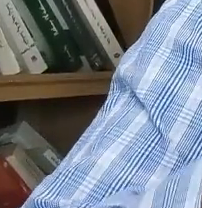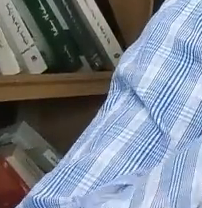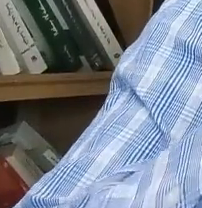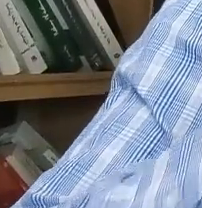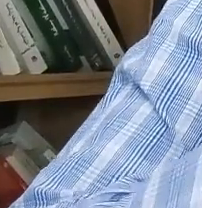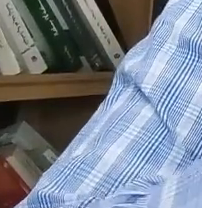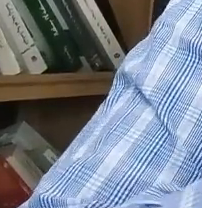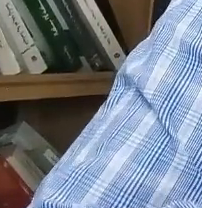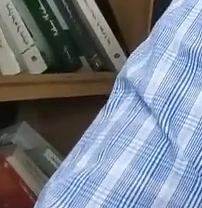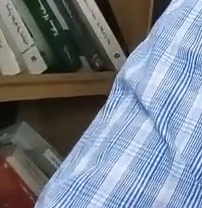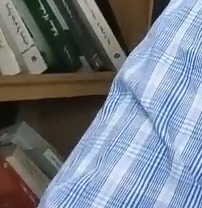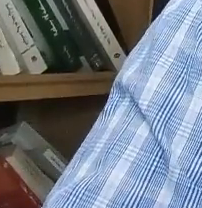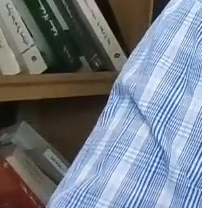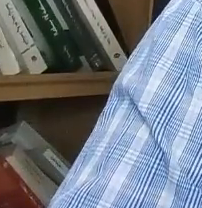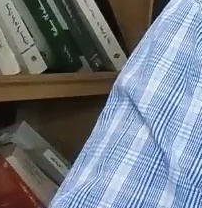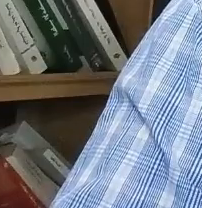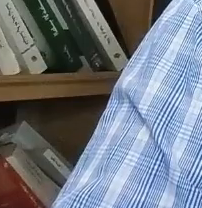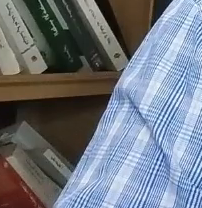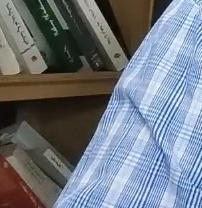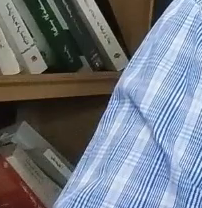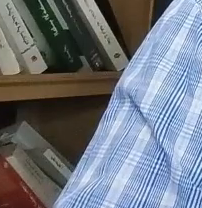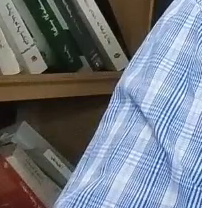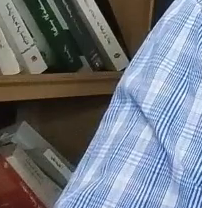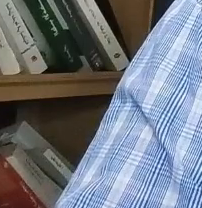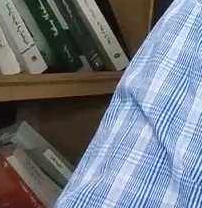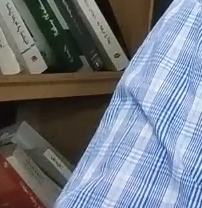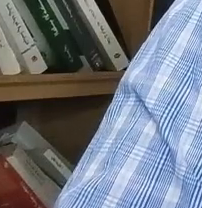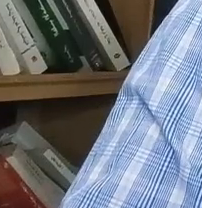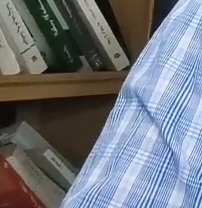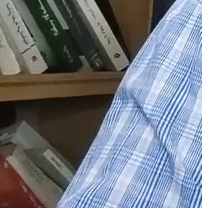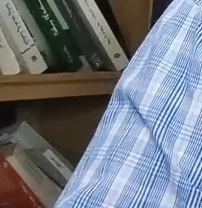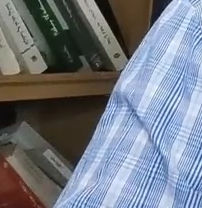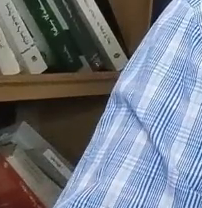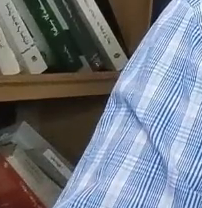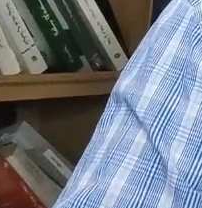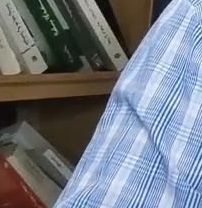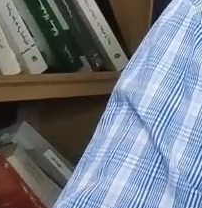تكون ممهدة لتفكك